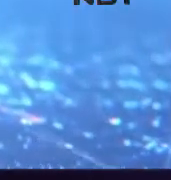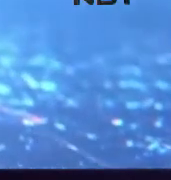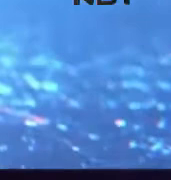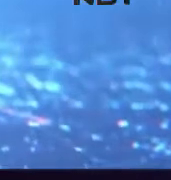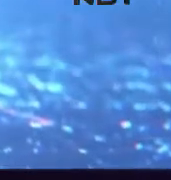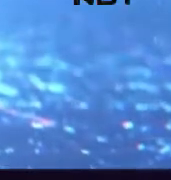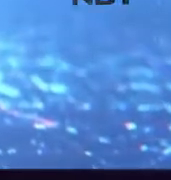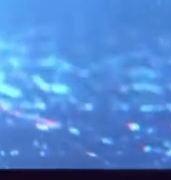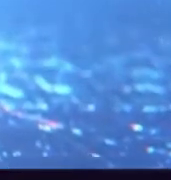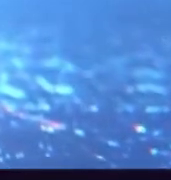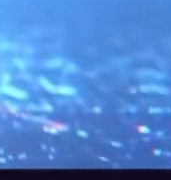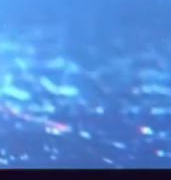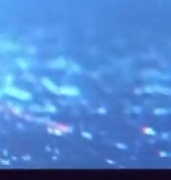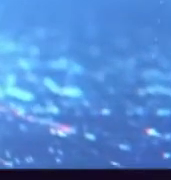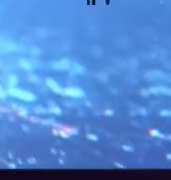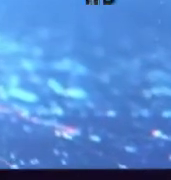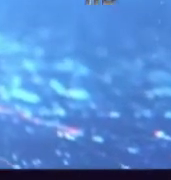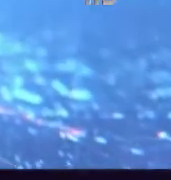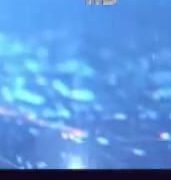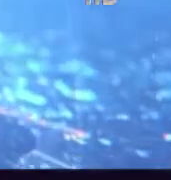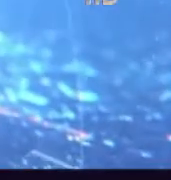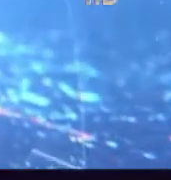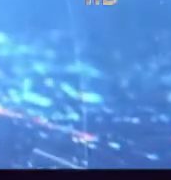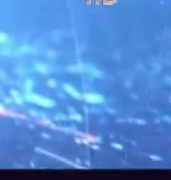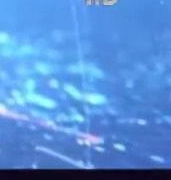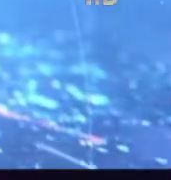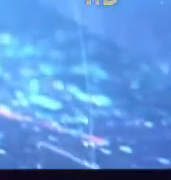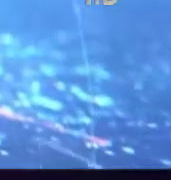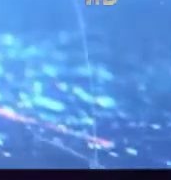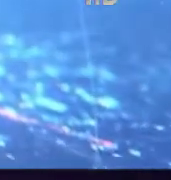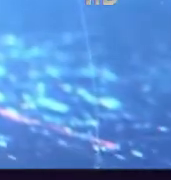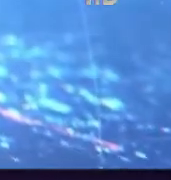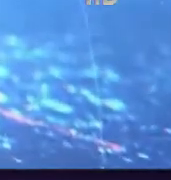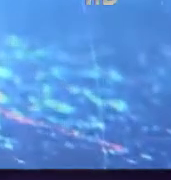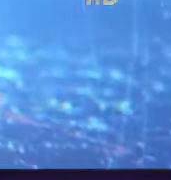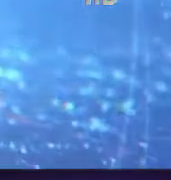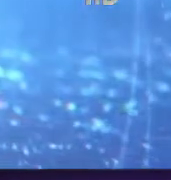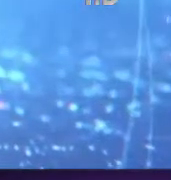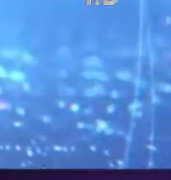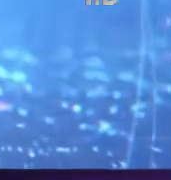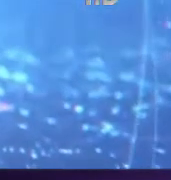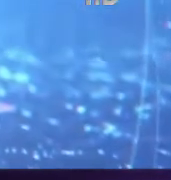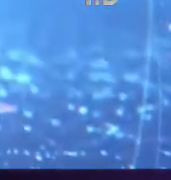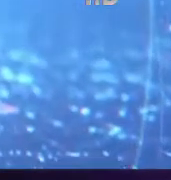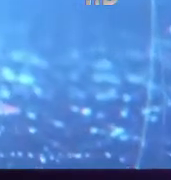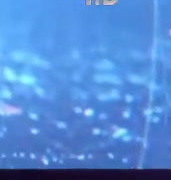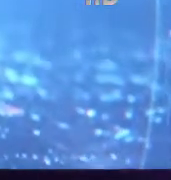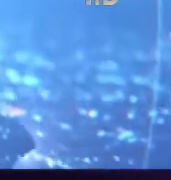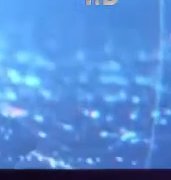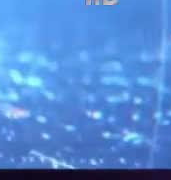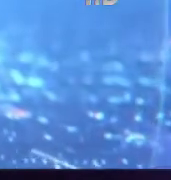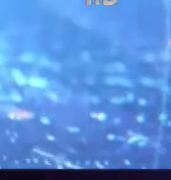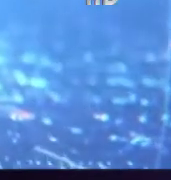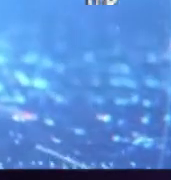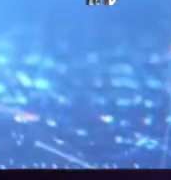กที่ประเมินกันว่าอังกฤษน่าจะยังอยู่ใน EU ต่อไปค่ะก็เลยผลักดันดัชนีดาวโจนส์พุ่งขึ้นไปถึง 230.24